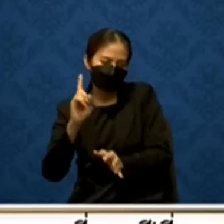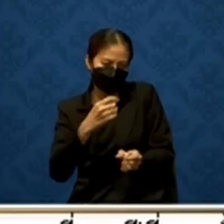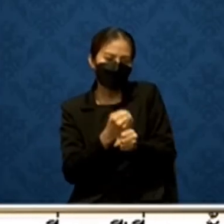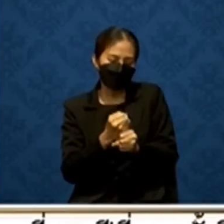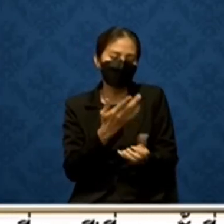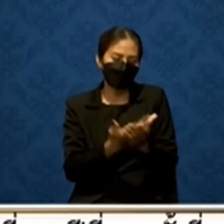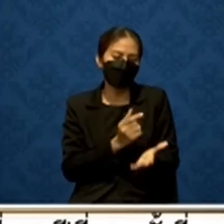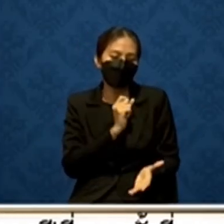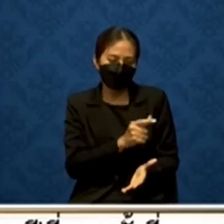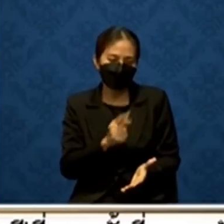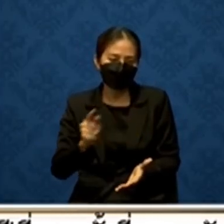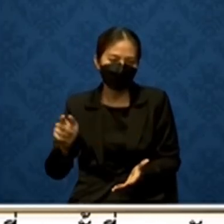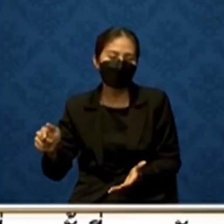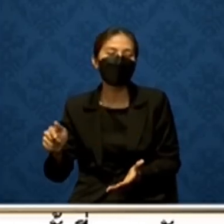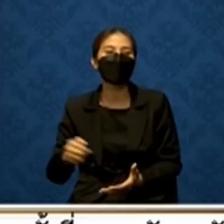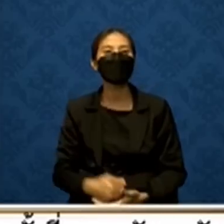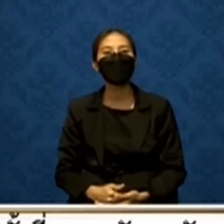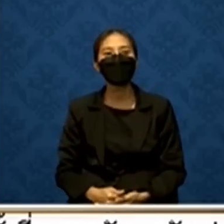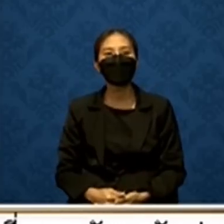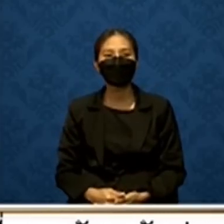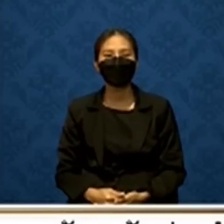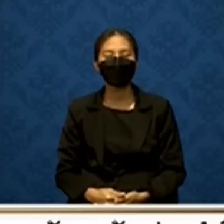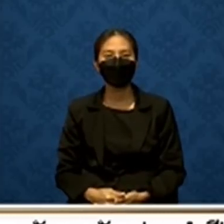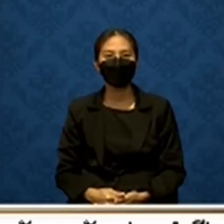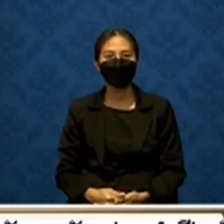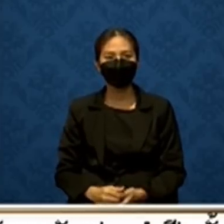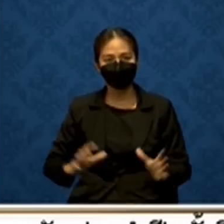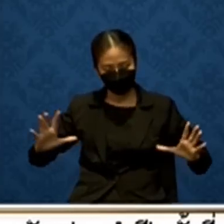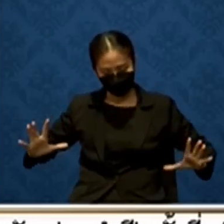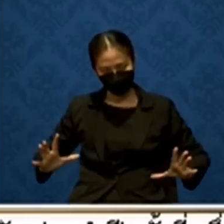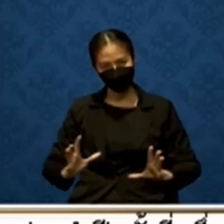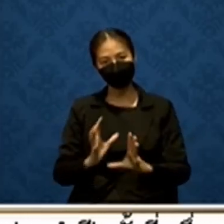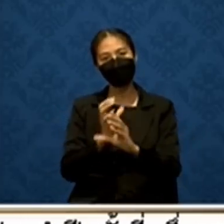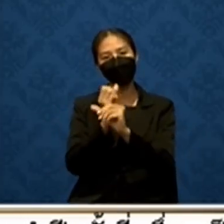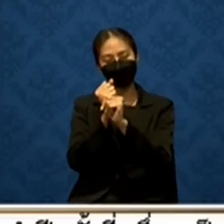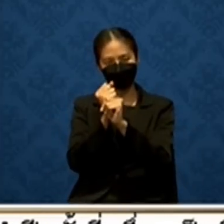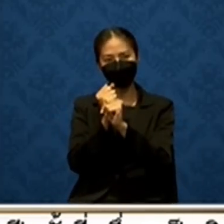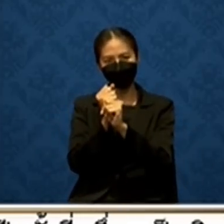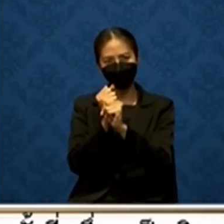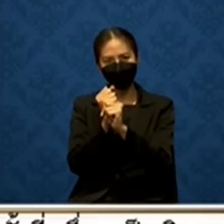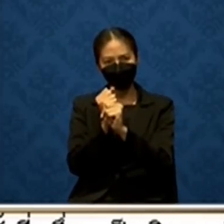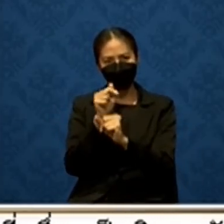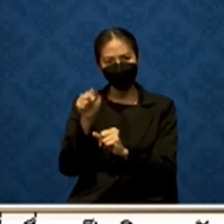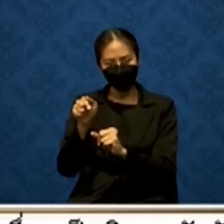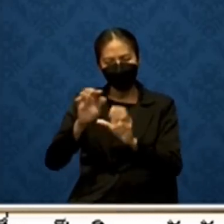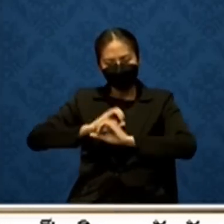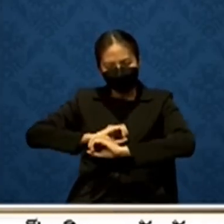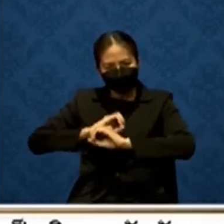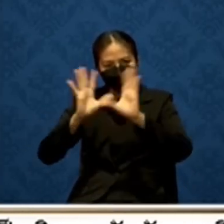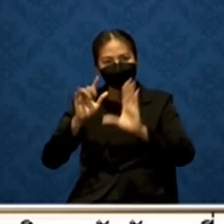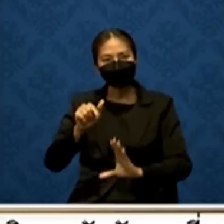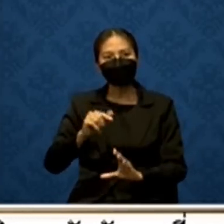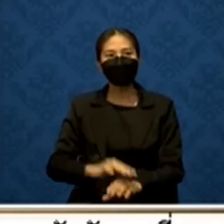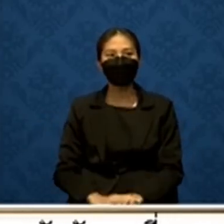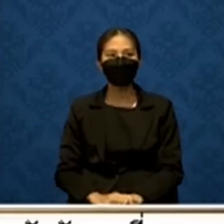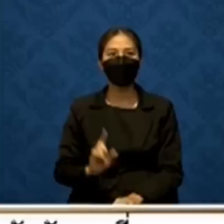ต้ชำลัในช่วงข้ามปีทผ่านมาสะลุปตรงนี้ก็คือทำไมเห็นได้ชลครับทางฝ